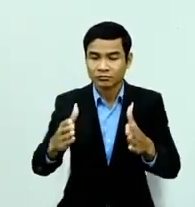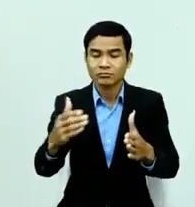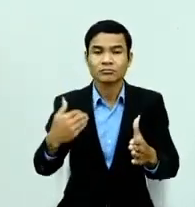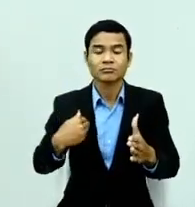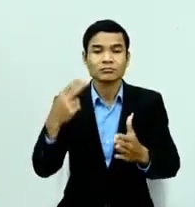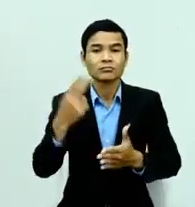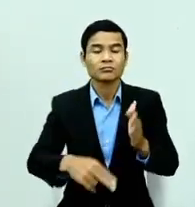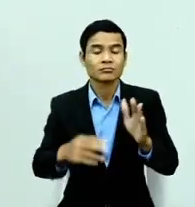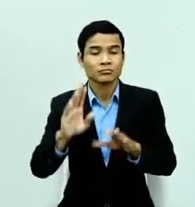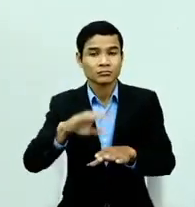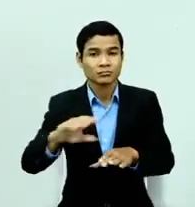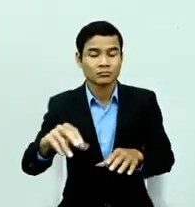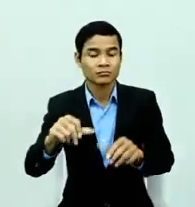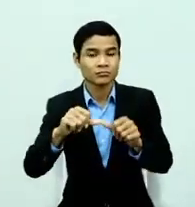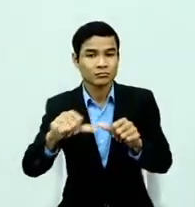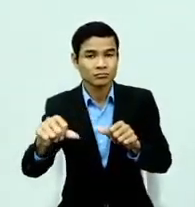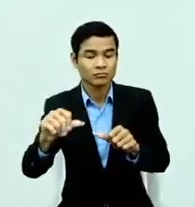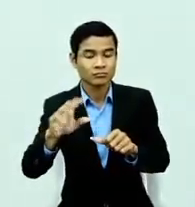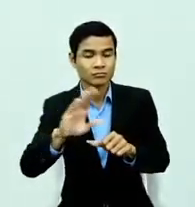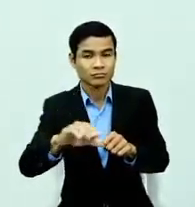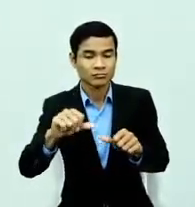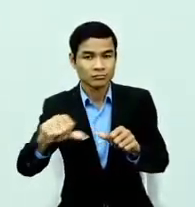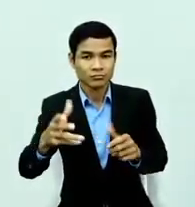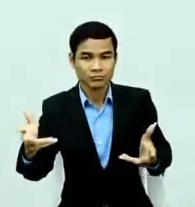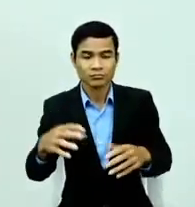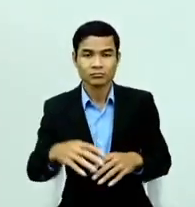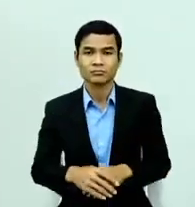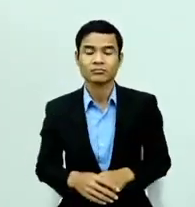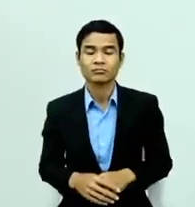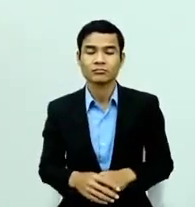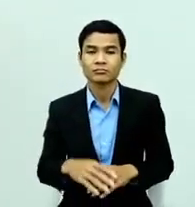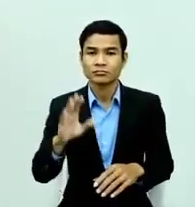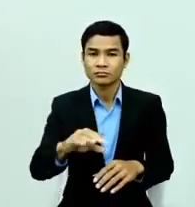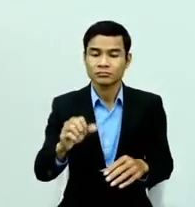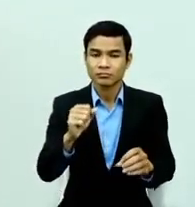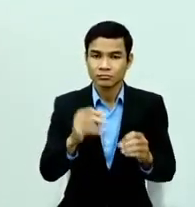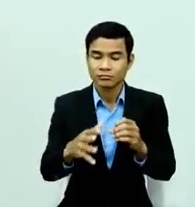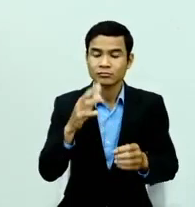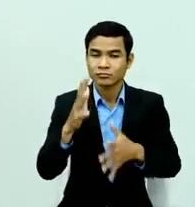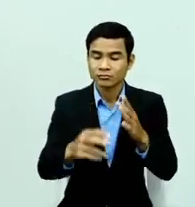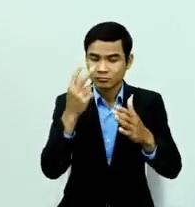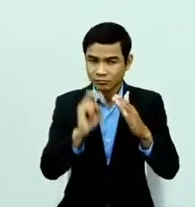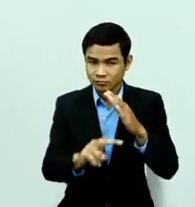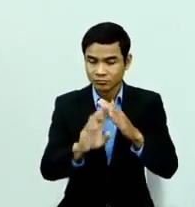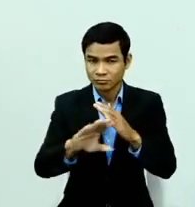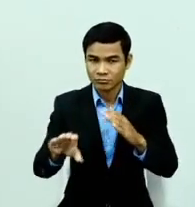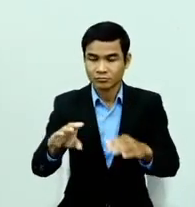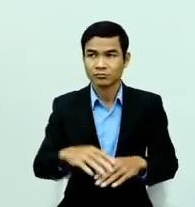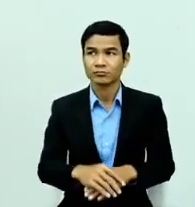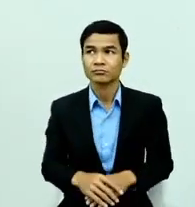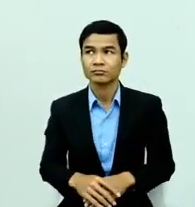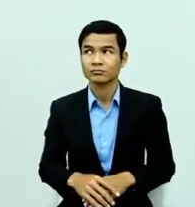nguyên là vậy ở con tu ti mình to thiệt nhé chả chắp đám tu ti chắp đám